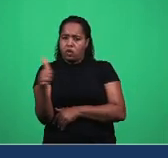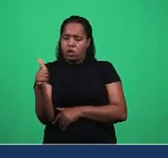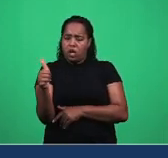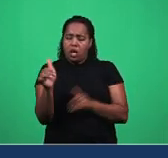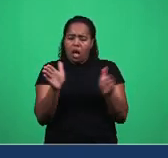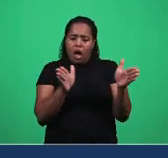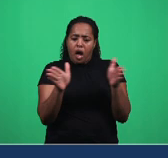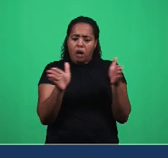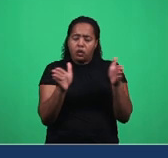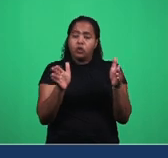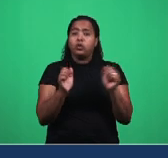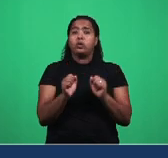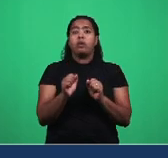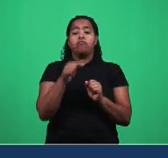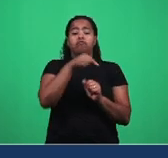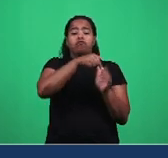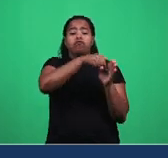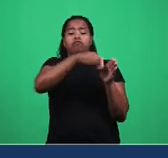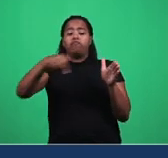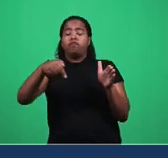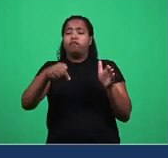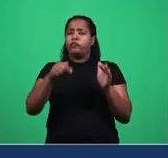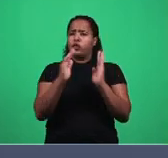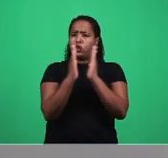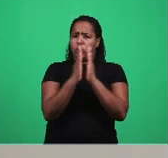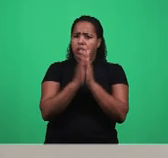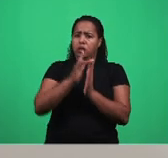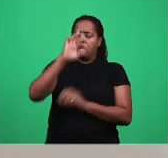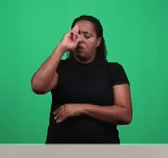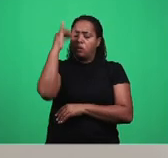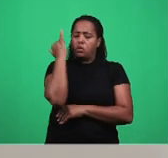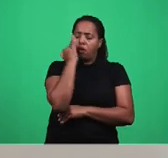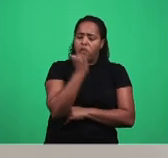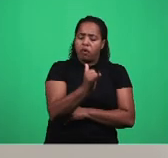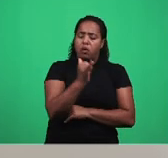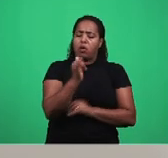d'intercession. Le Seigneur a déterminé